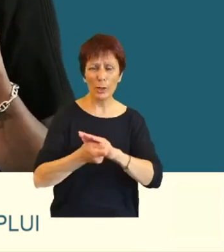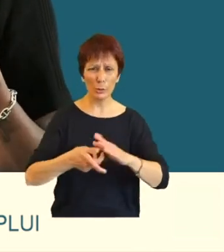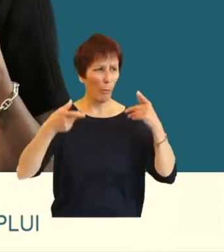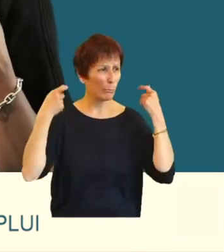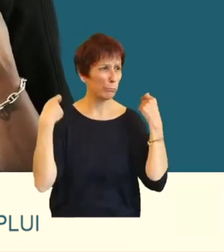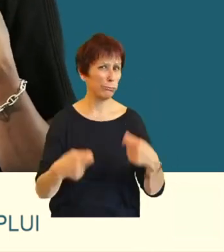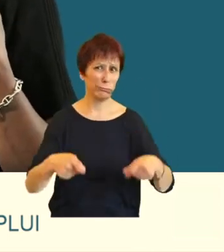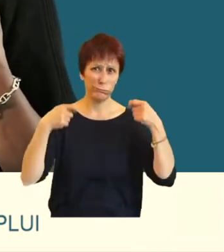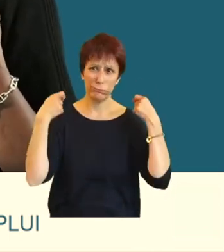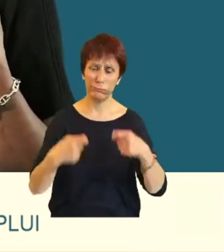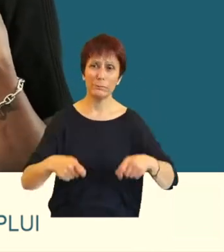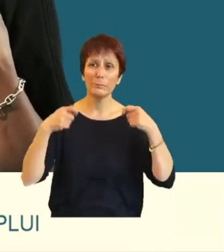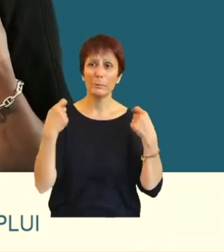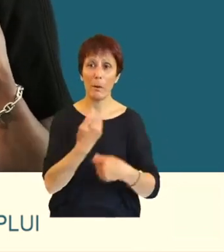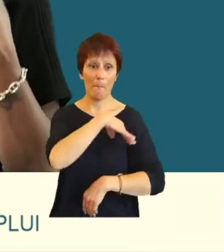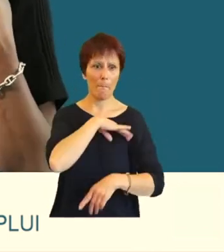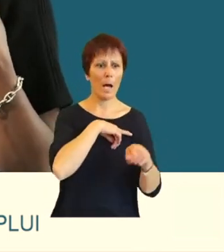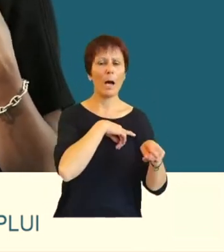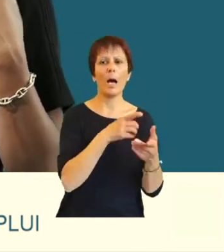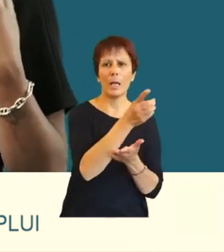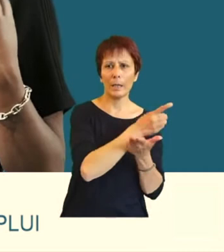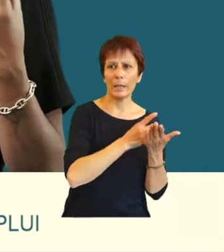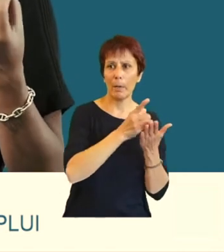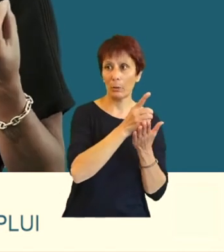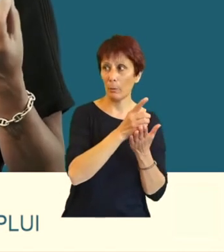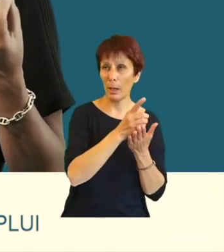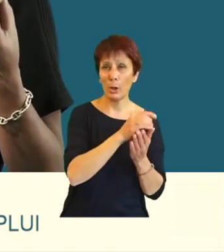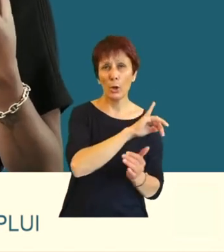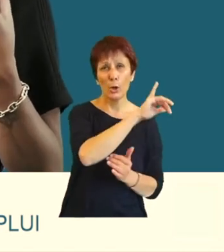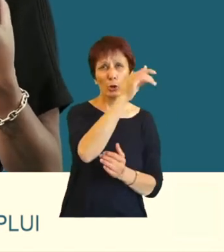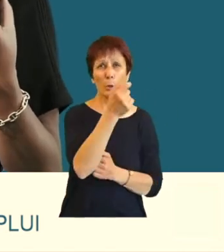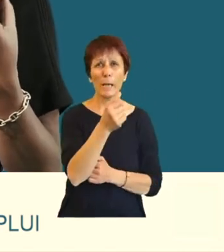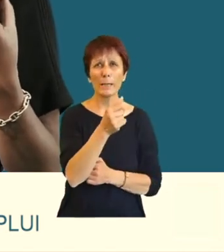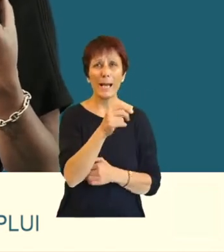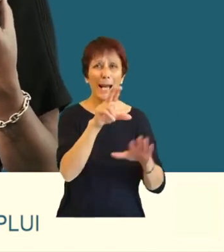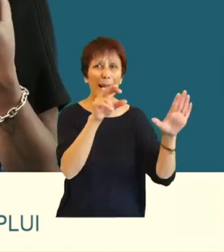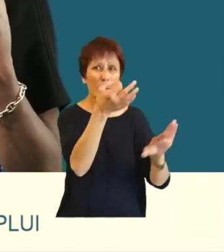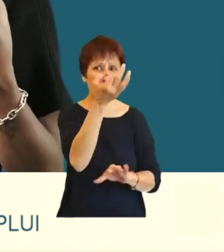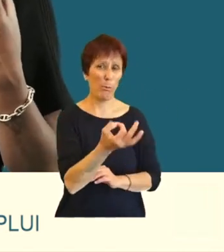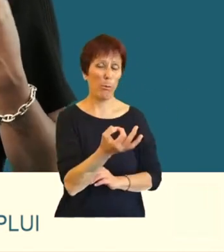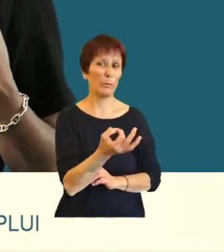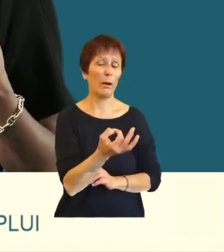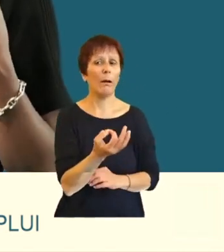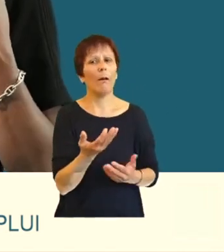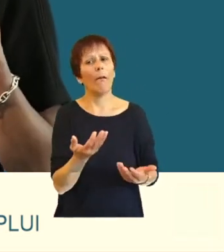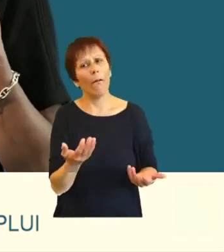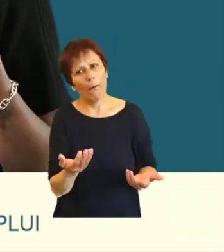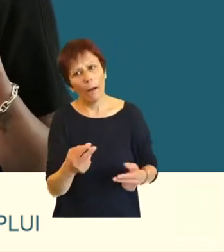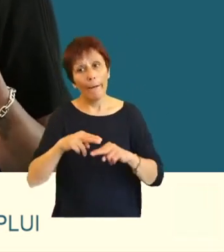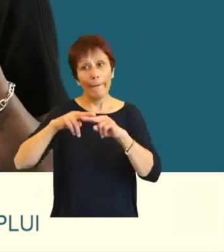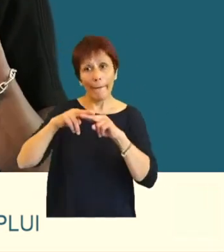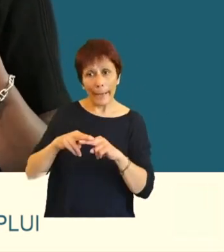largement, notamment par le département, dans certains cas à hauteur de 80%. Donc il reste